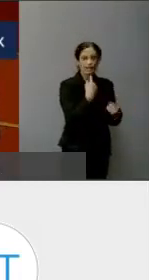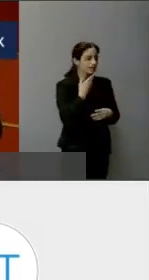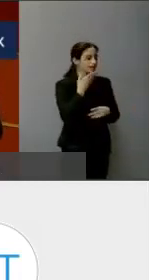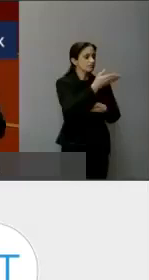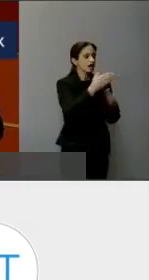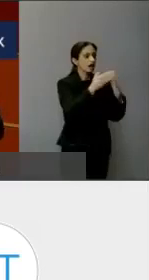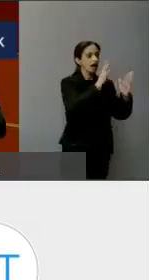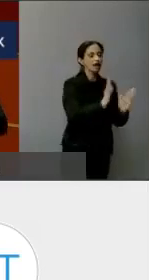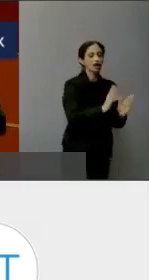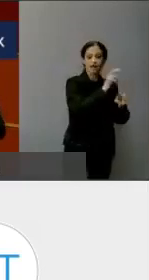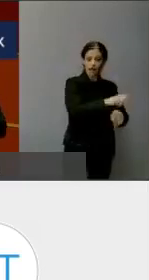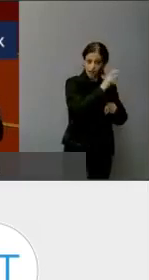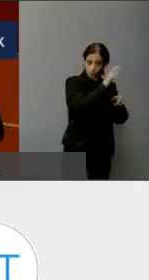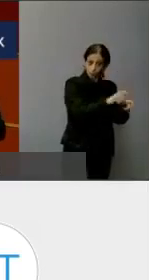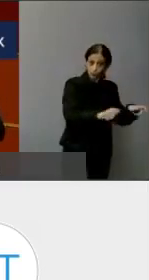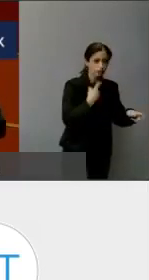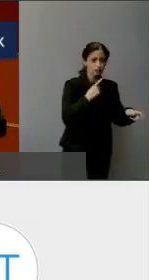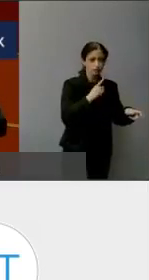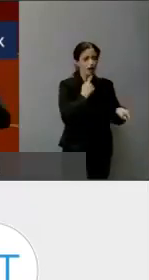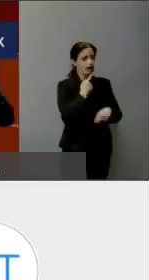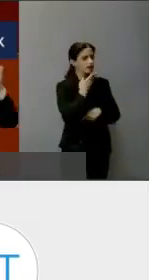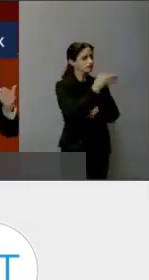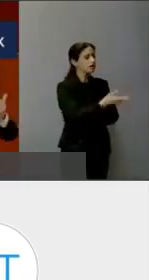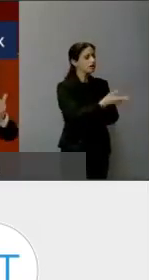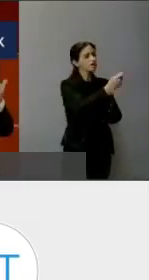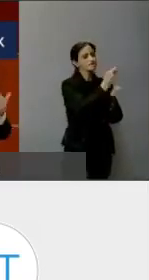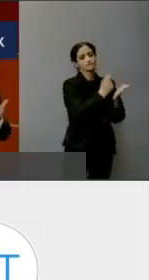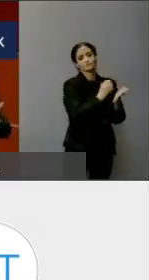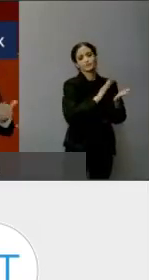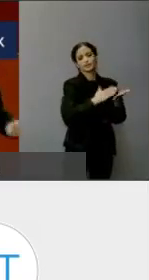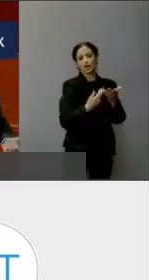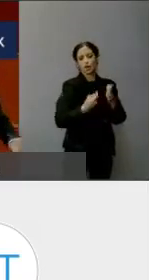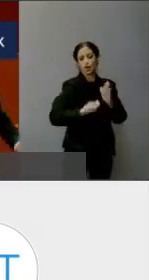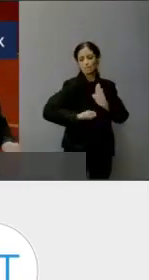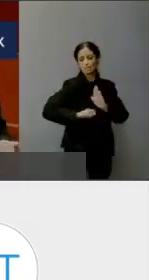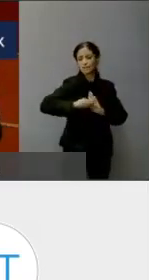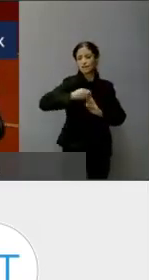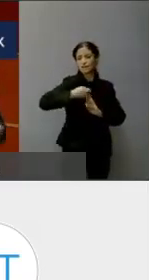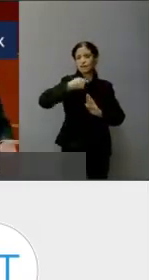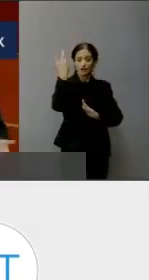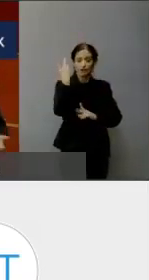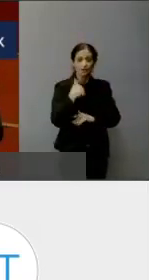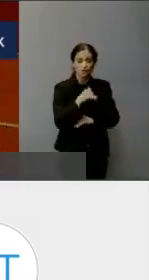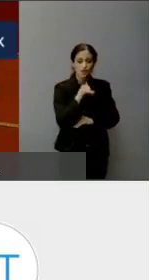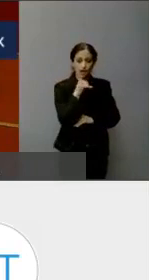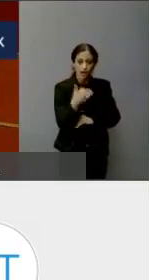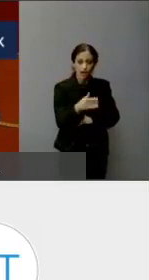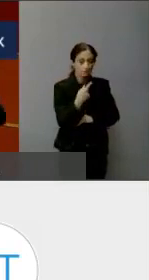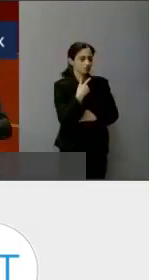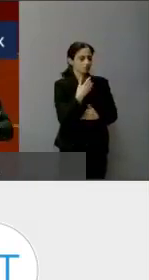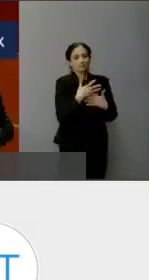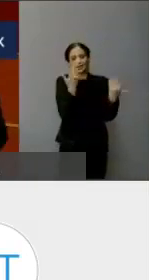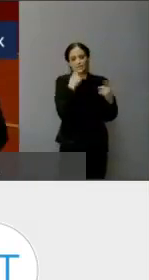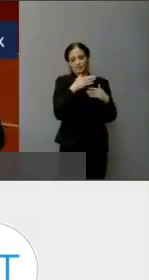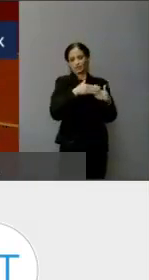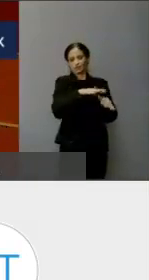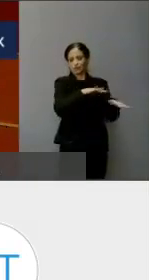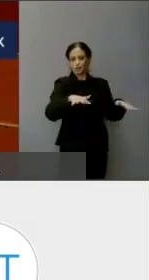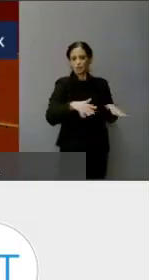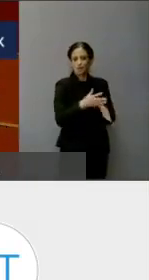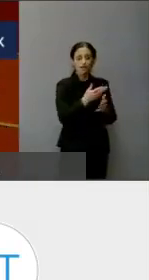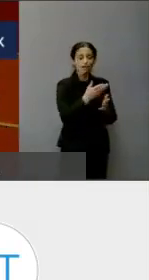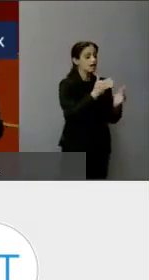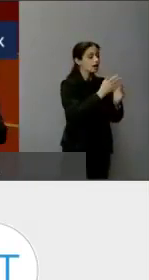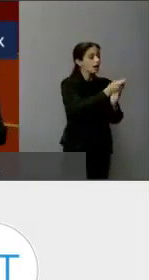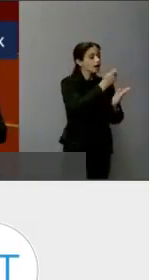c'è della gente che comprerà a valori di mercato altissimo come come un evidente perché sono sul mare casa dal signore cattaneo adorno